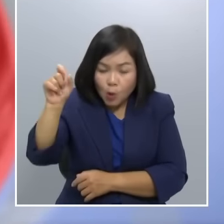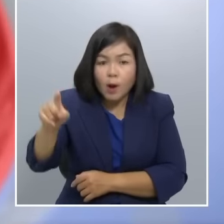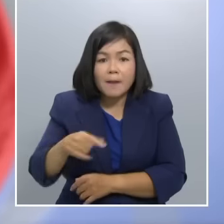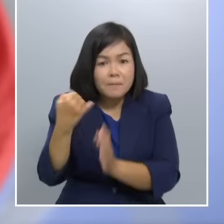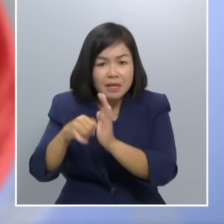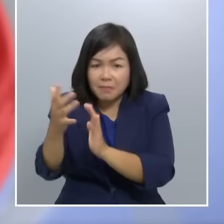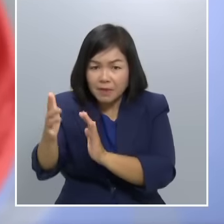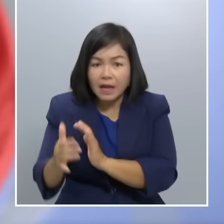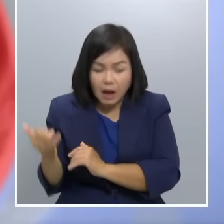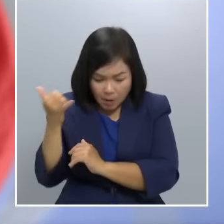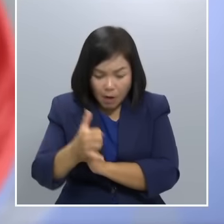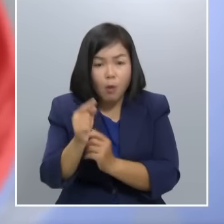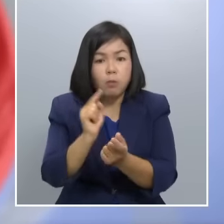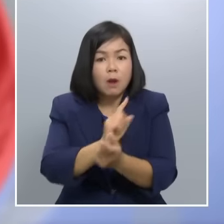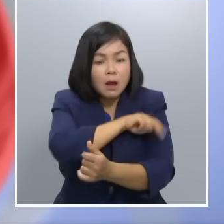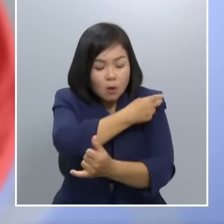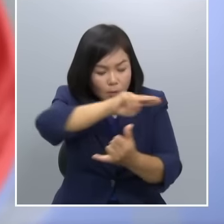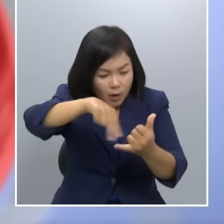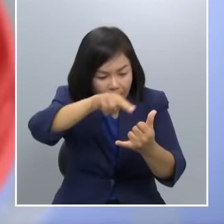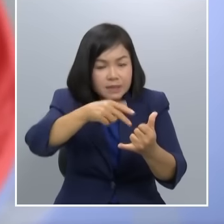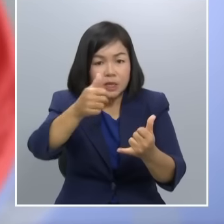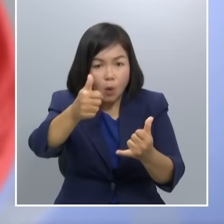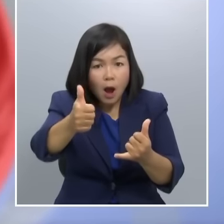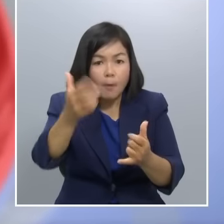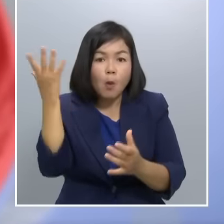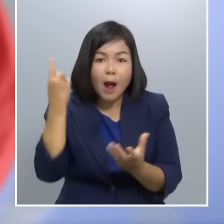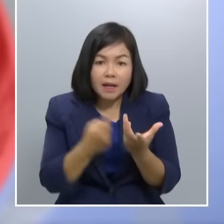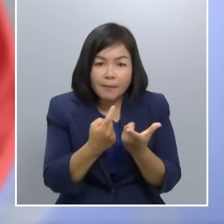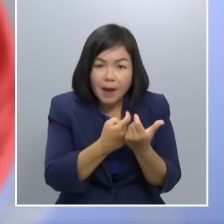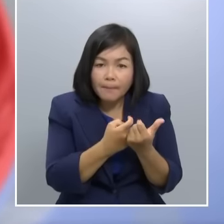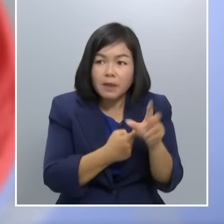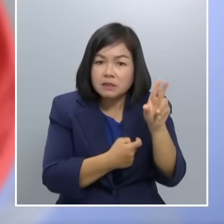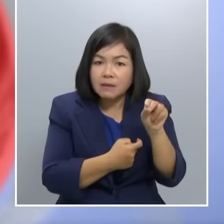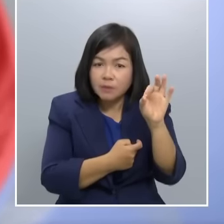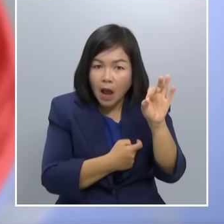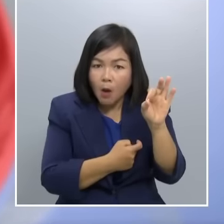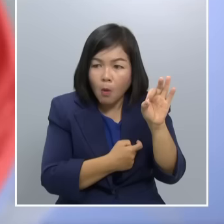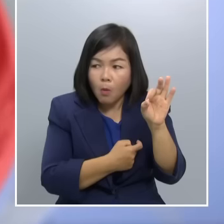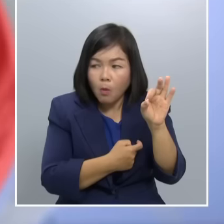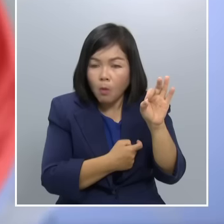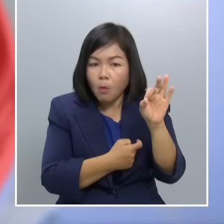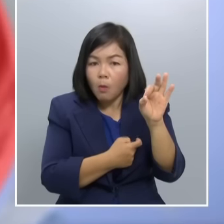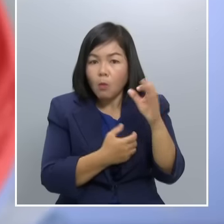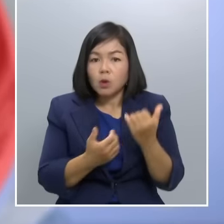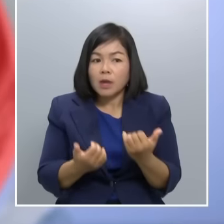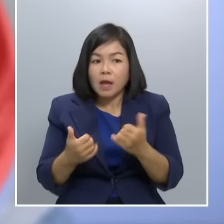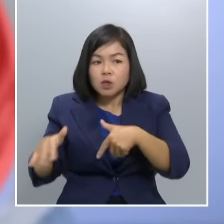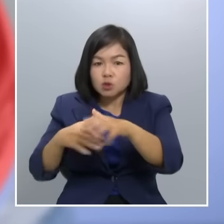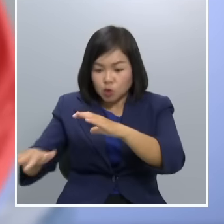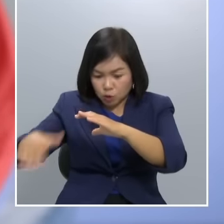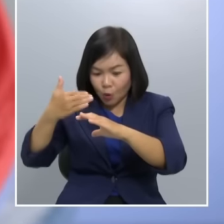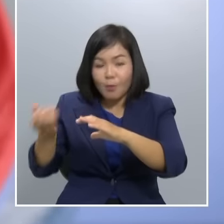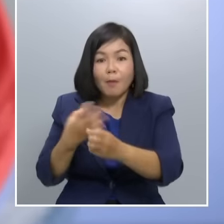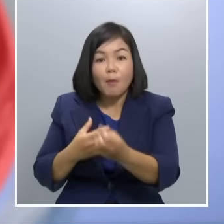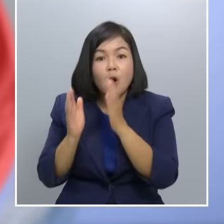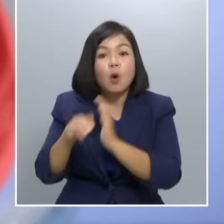ค่ะอือเมื่อวาน 39เมื่อวาน 39ทางฝั่งของYouTubeผู้ชมบอกมาใช่มคะมบอก